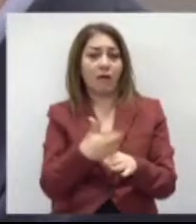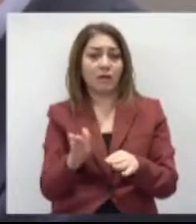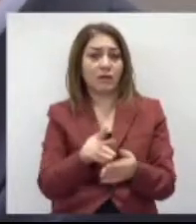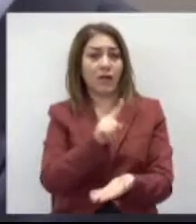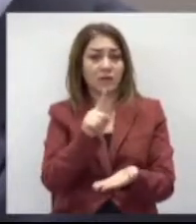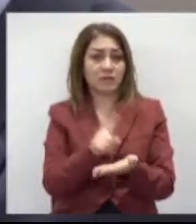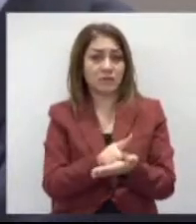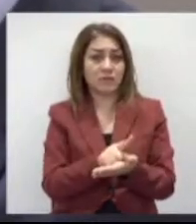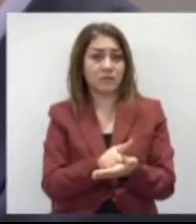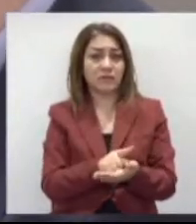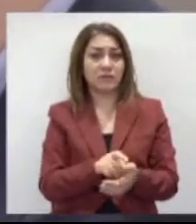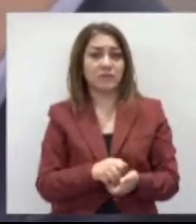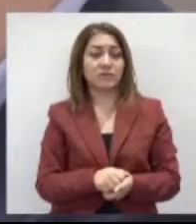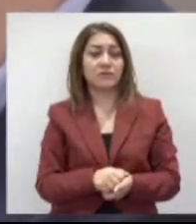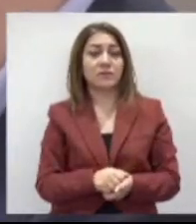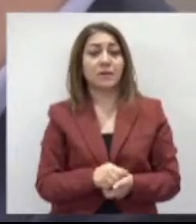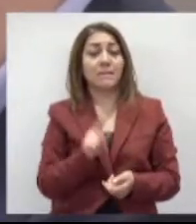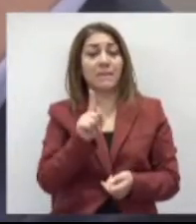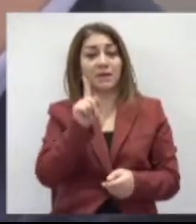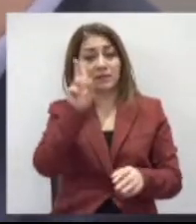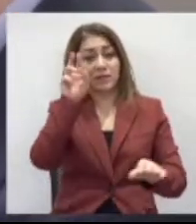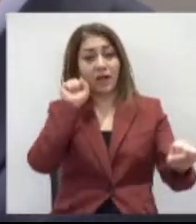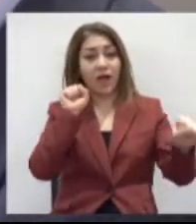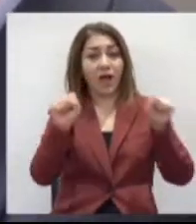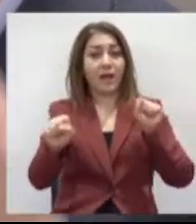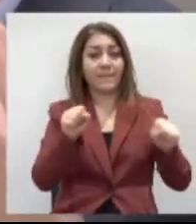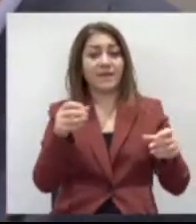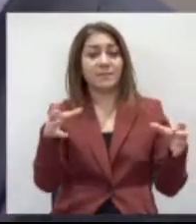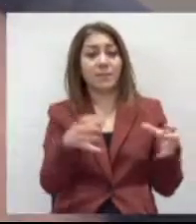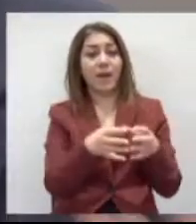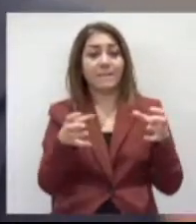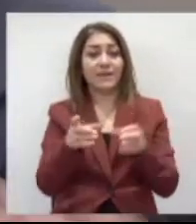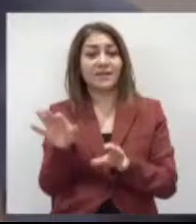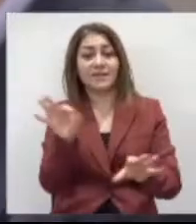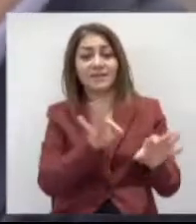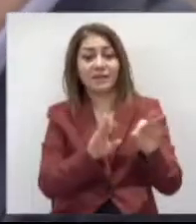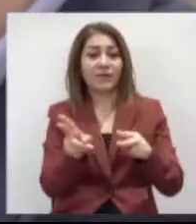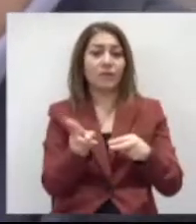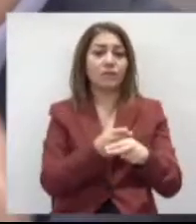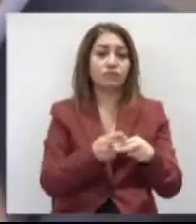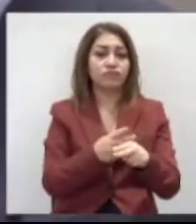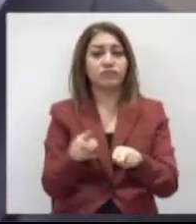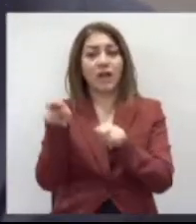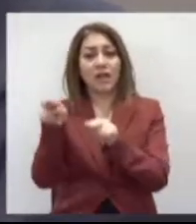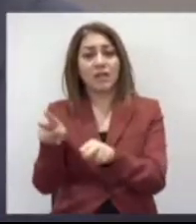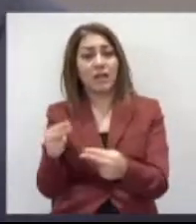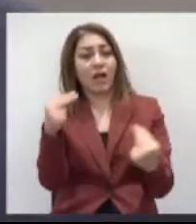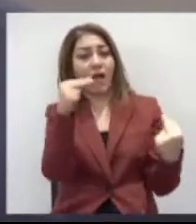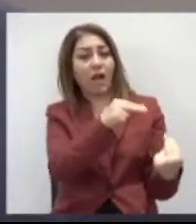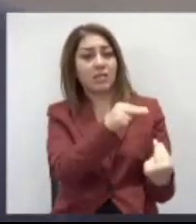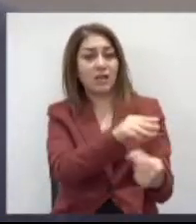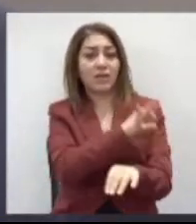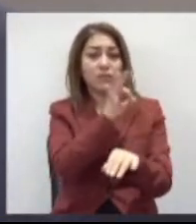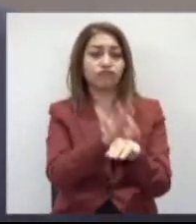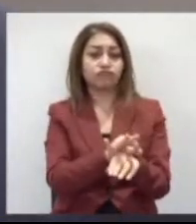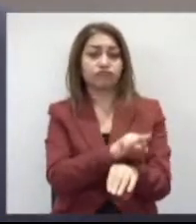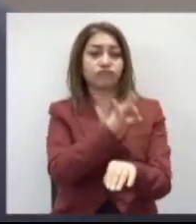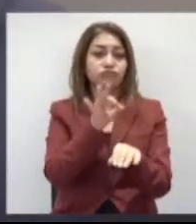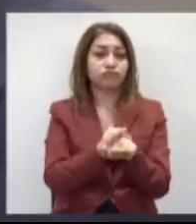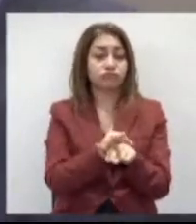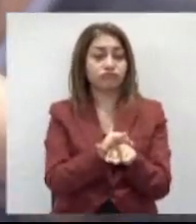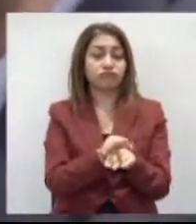բայց իշխանության մարմինների ձևավորման եւ փոխզսման տարանջատման,